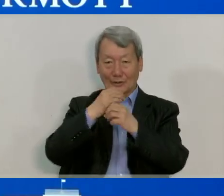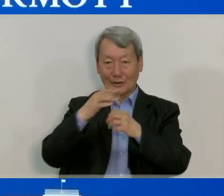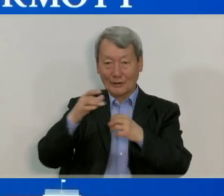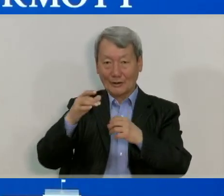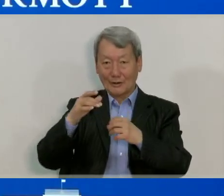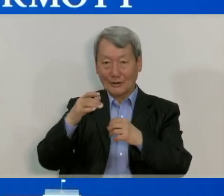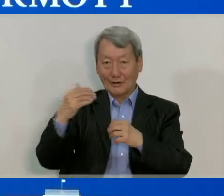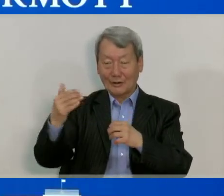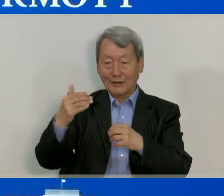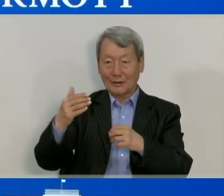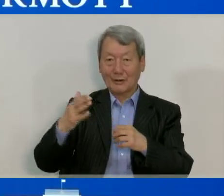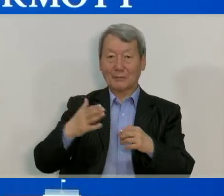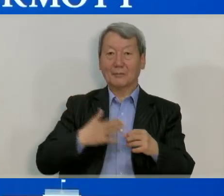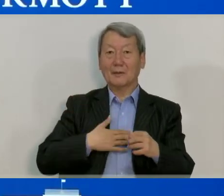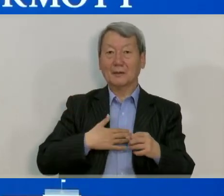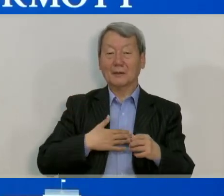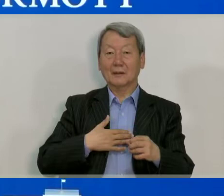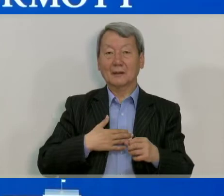жанында биздин